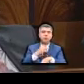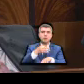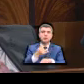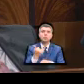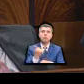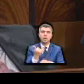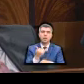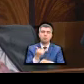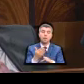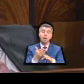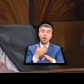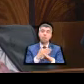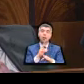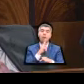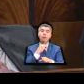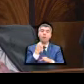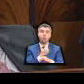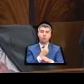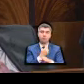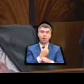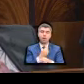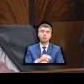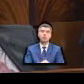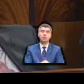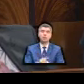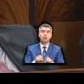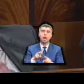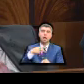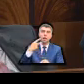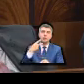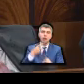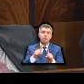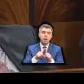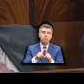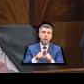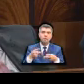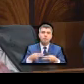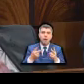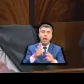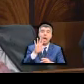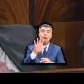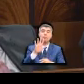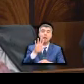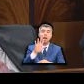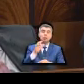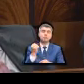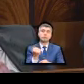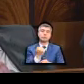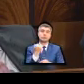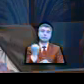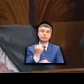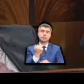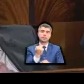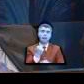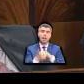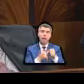الحكومة السابقة اللي سمعنا في التصريح الحكومي هضر على ميثاق لا تمركز وسنين خمس سنين وما شفنا والو.